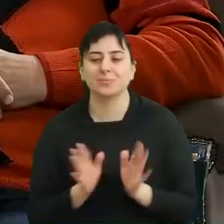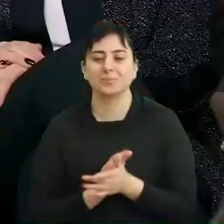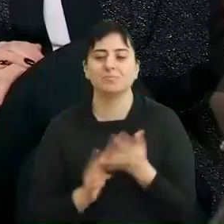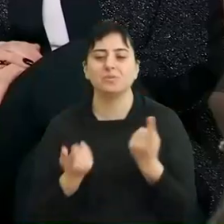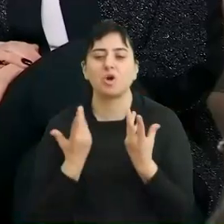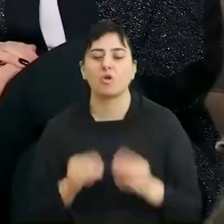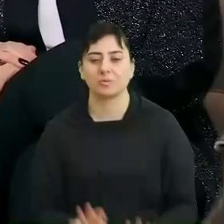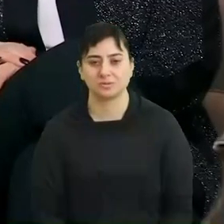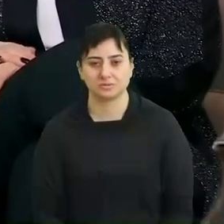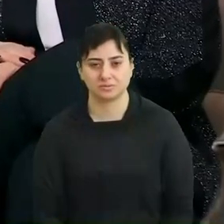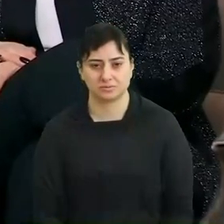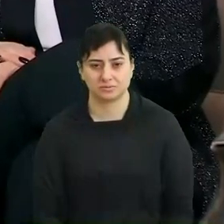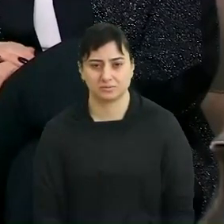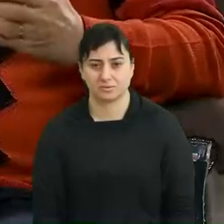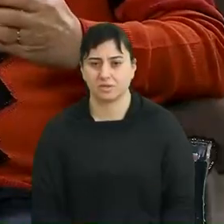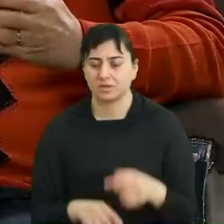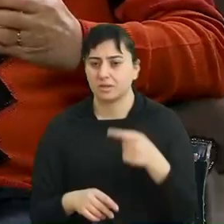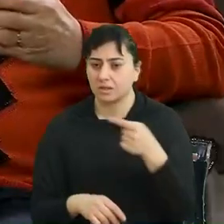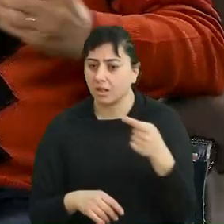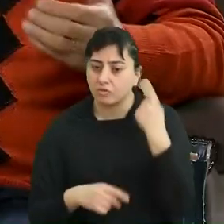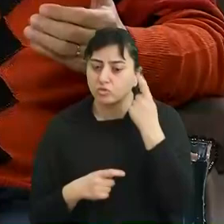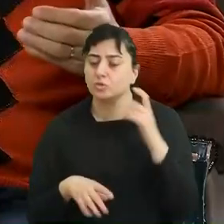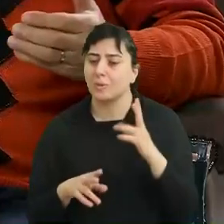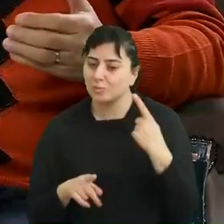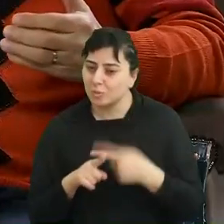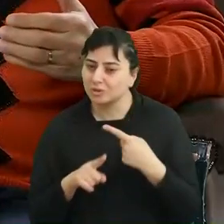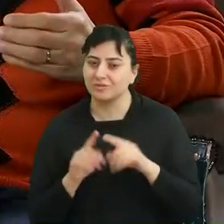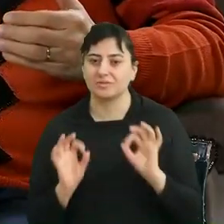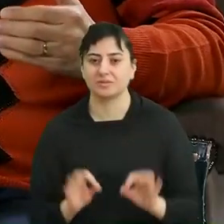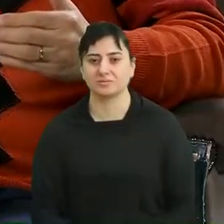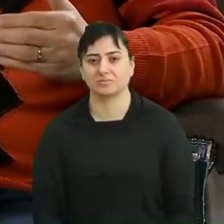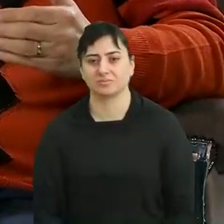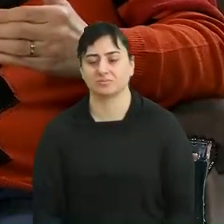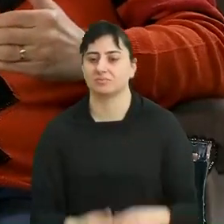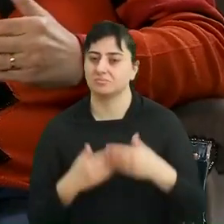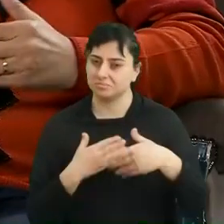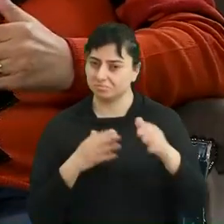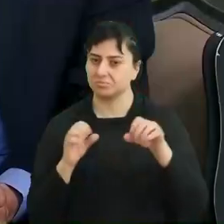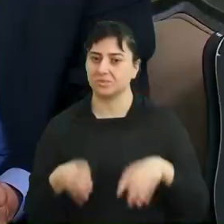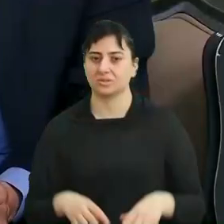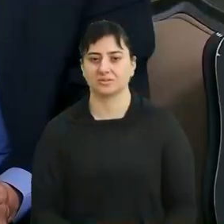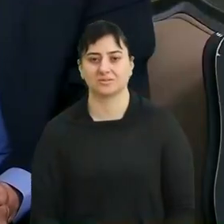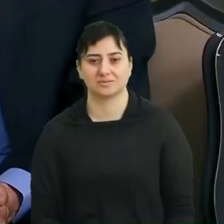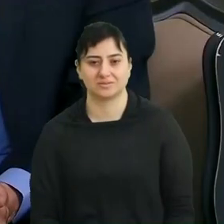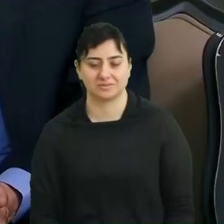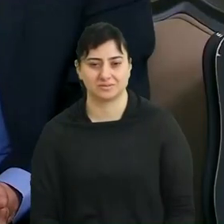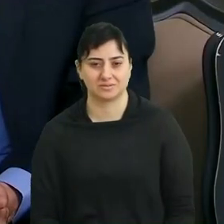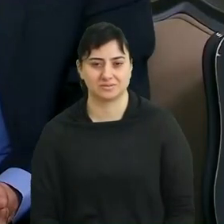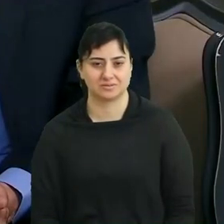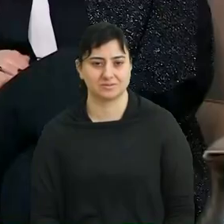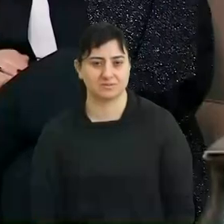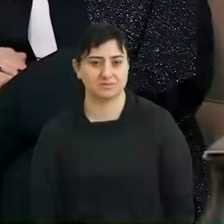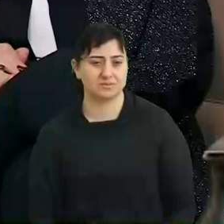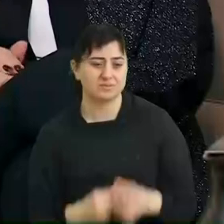olmaz torunuma. Öyle negatif düşünmeyin Serpil Hanım. Biraz pozitif olun ya. Çekişine bırakın işi. Ya şimdi Serpil